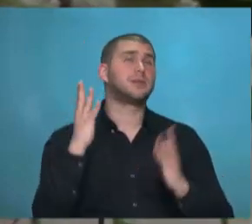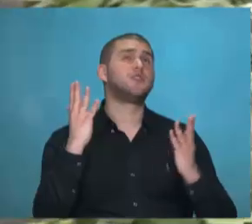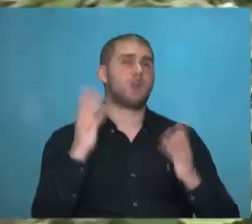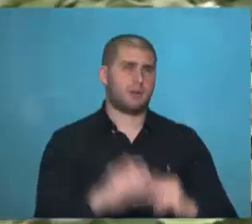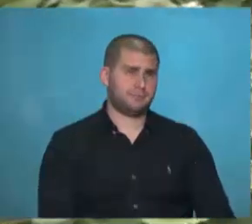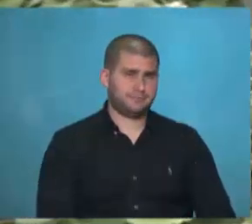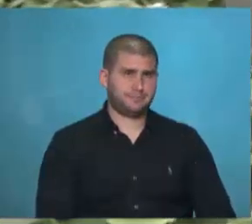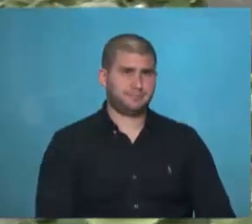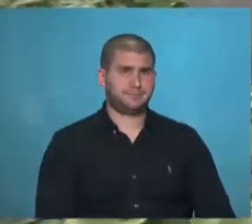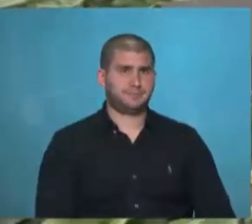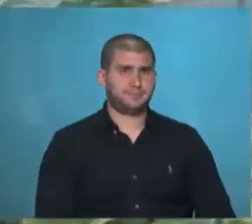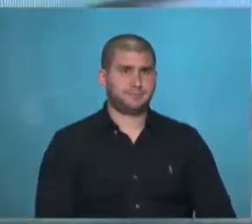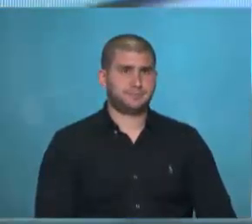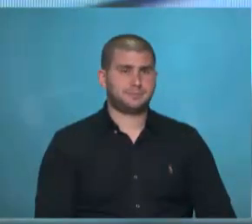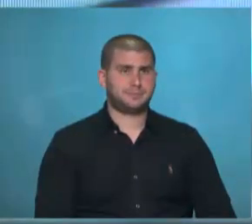للمستقبل.